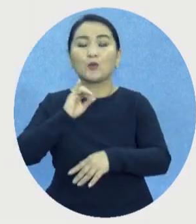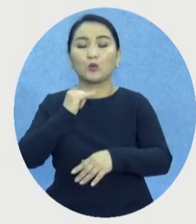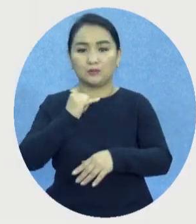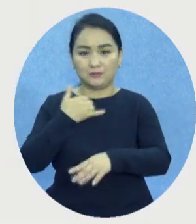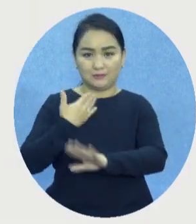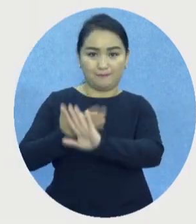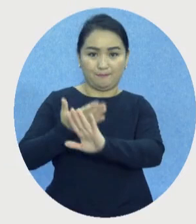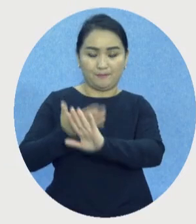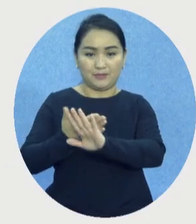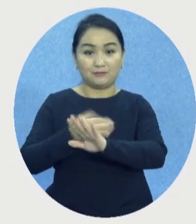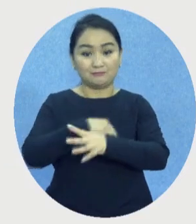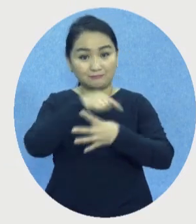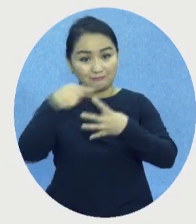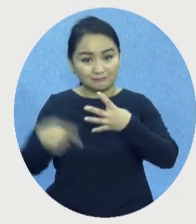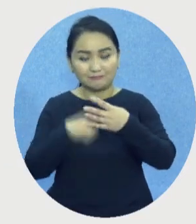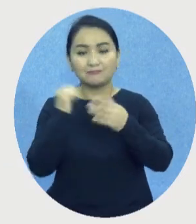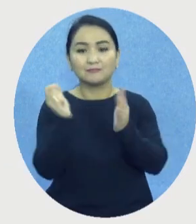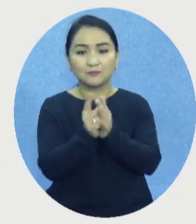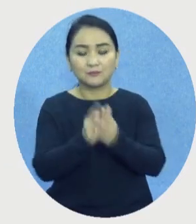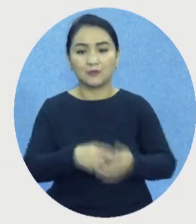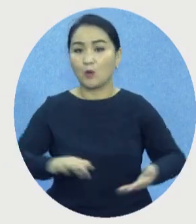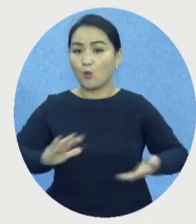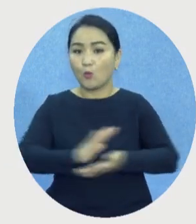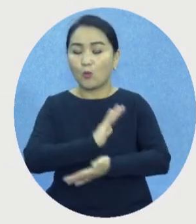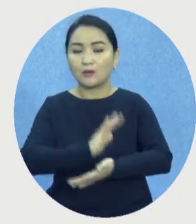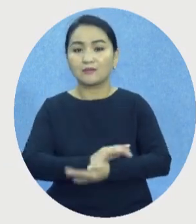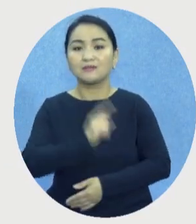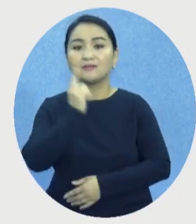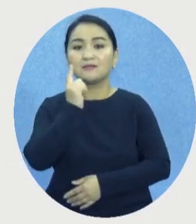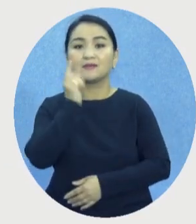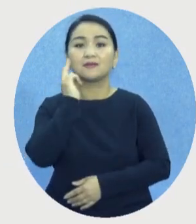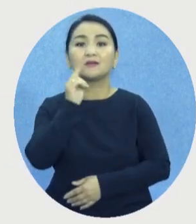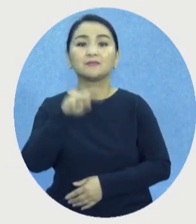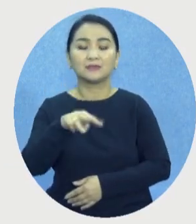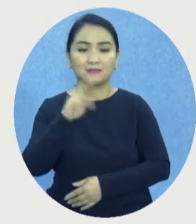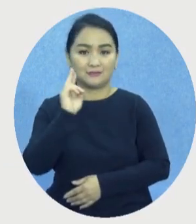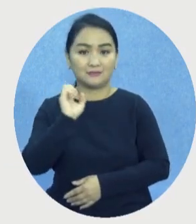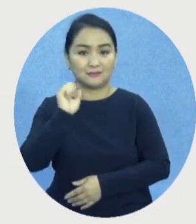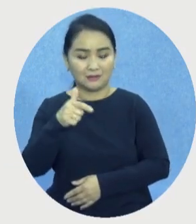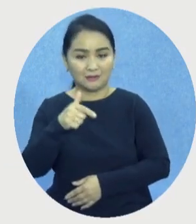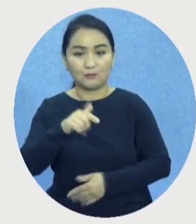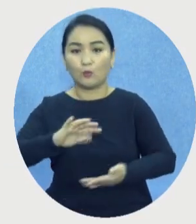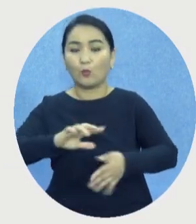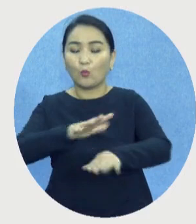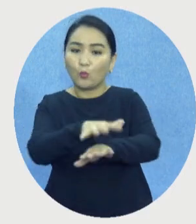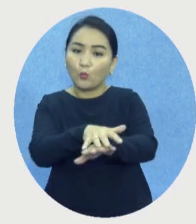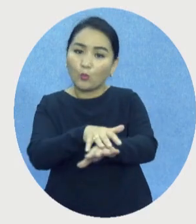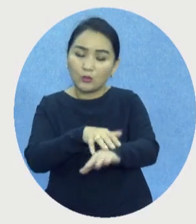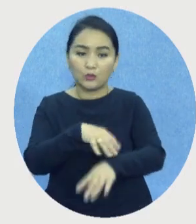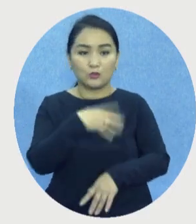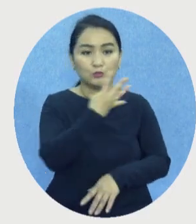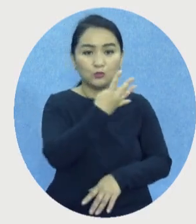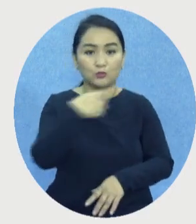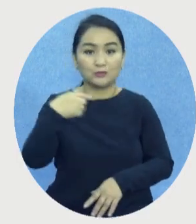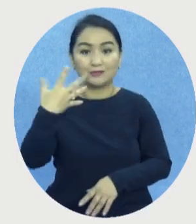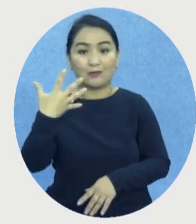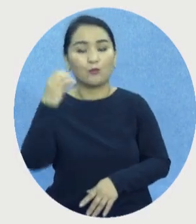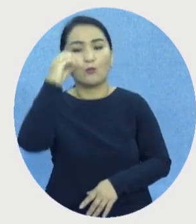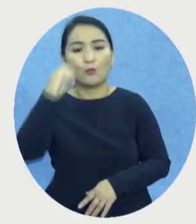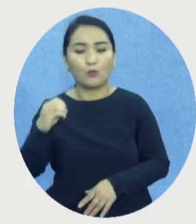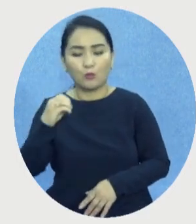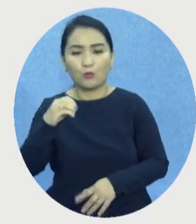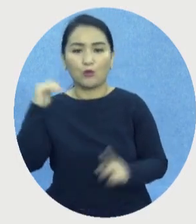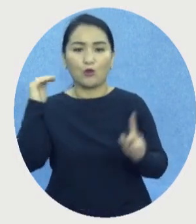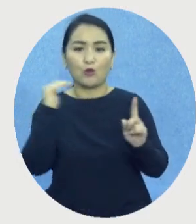бол их чухал байна. Тэгэхээр хурдыг 1 км цагаар бууруулахад гарах осол эрсдэл 4-5 хуваар буурдаг